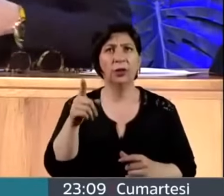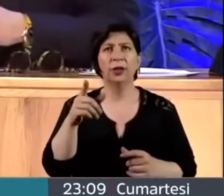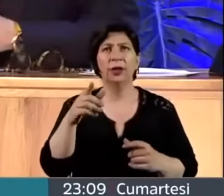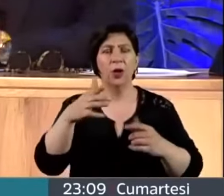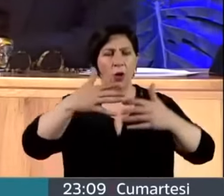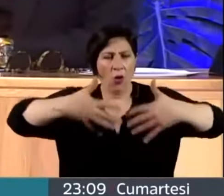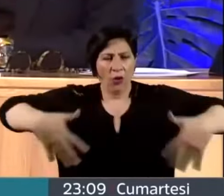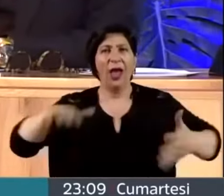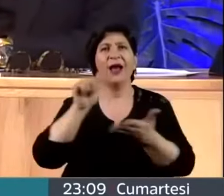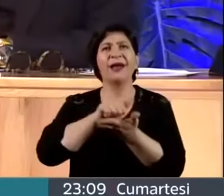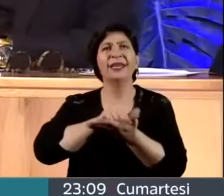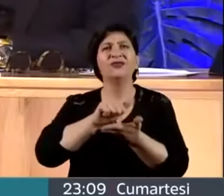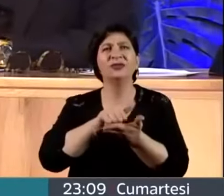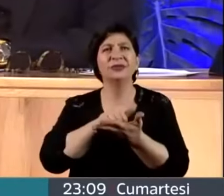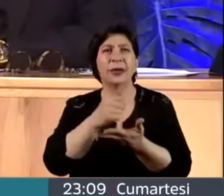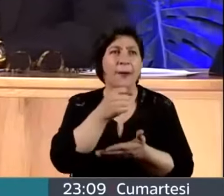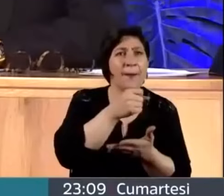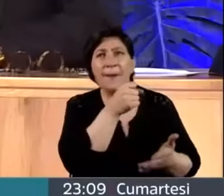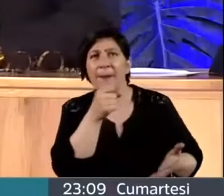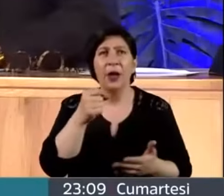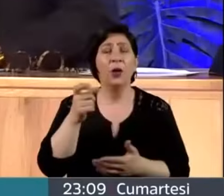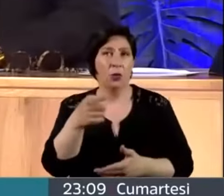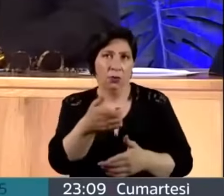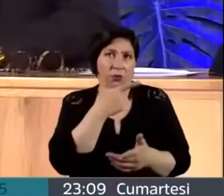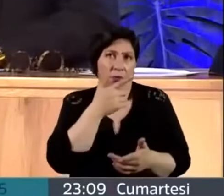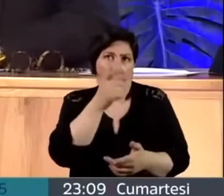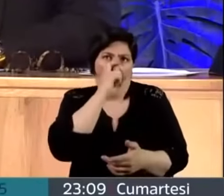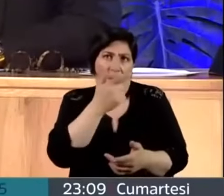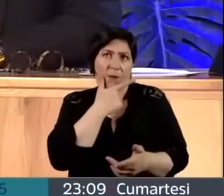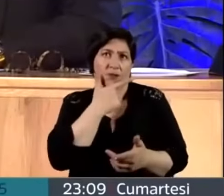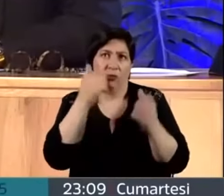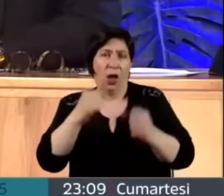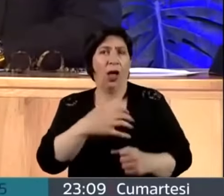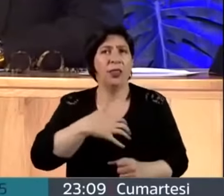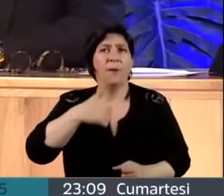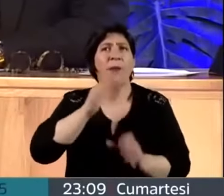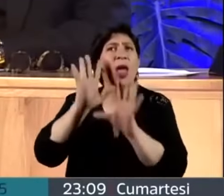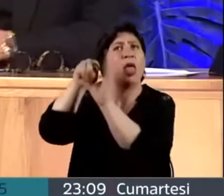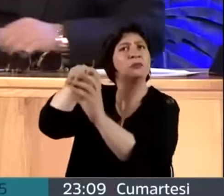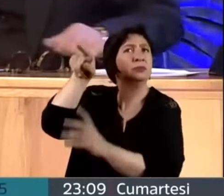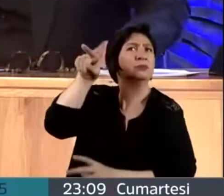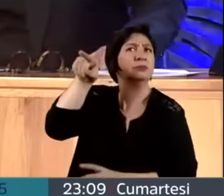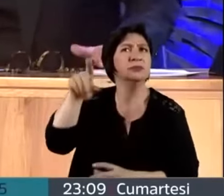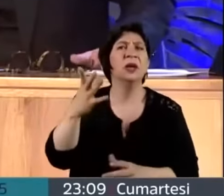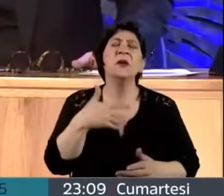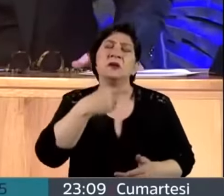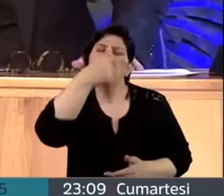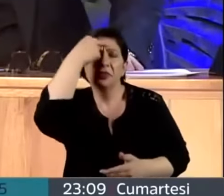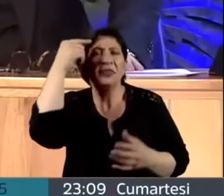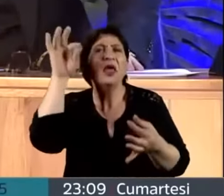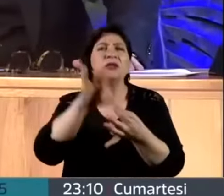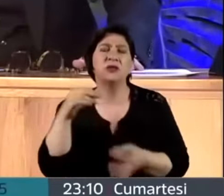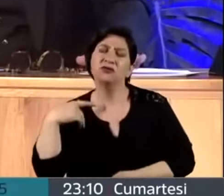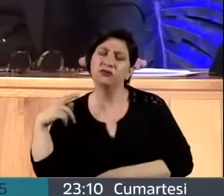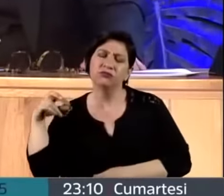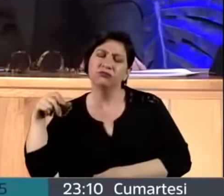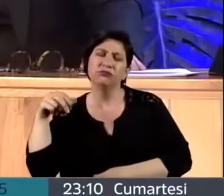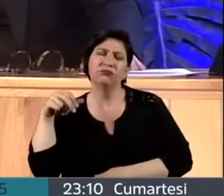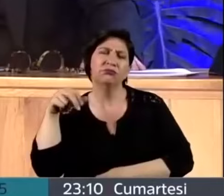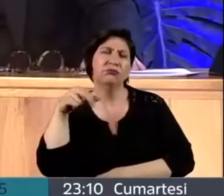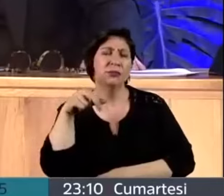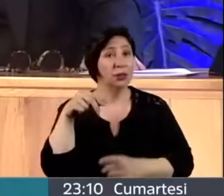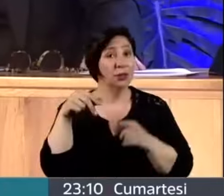böyle gazeteciler bekliyordu filan. Ben de Bodrum'da oturuyorum. Yani anne baba filan böyle. Aha. Ondan sonra hasbelkader ben oradan geçiyordum.